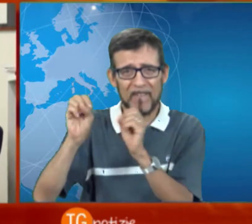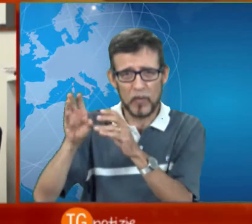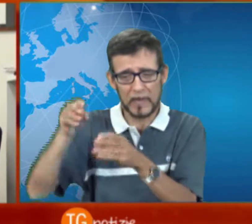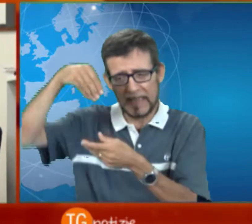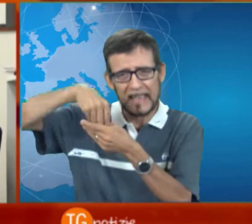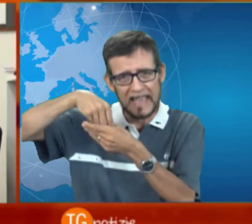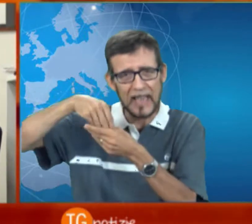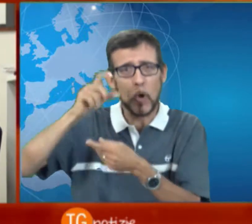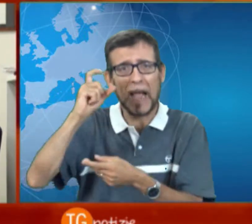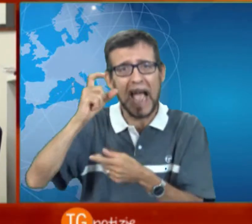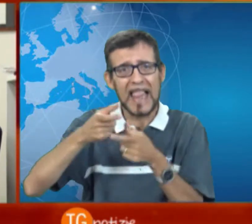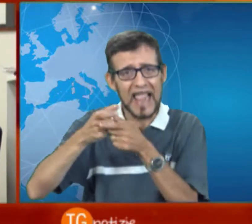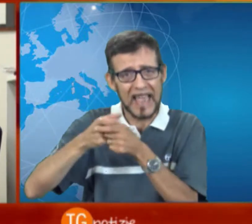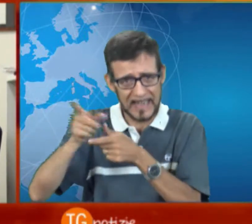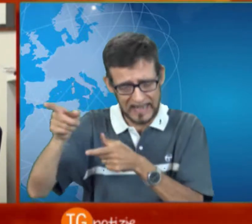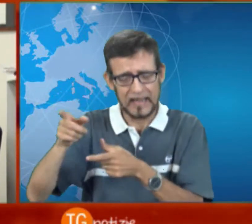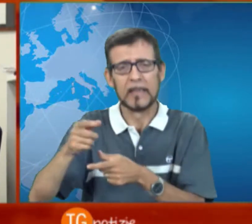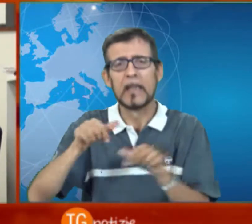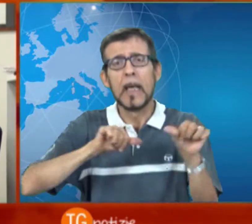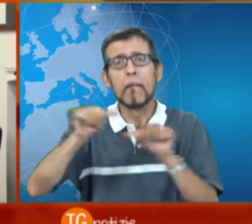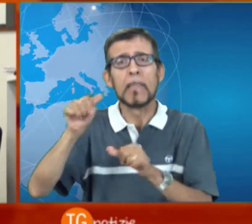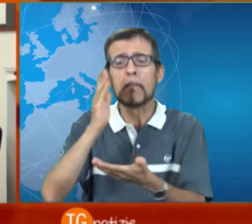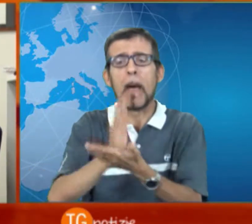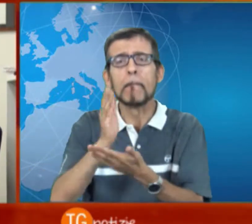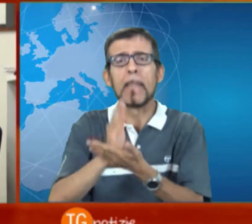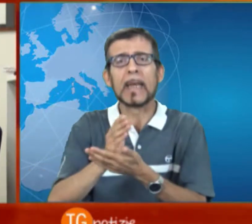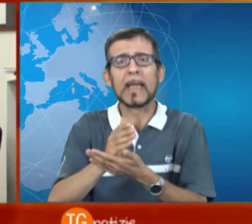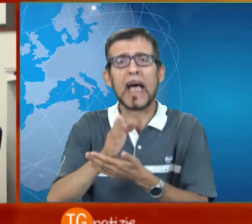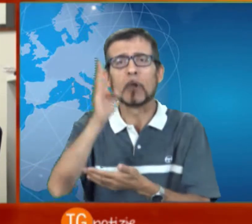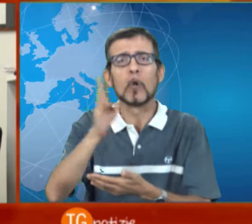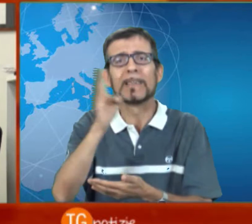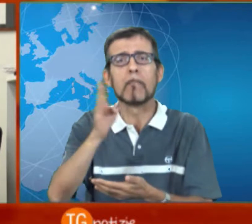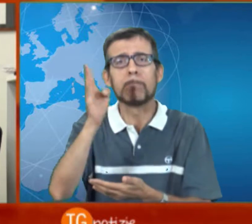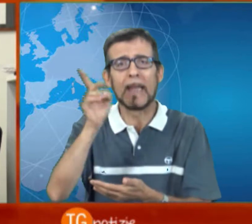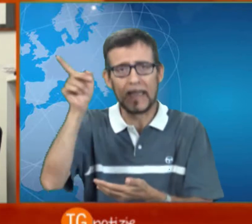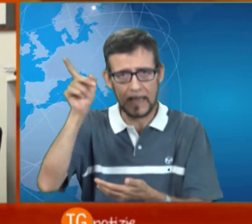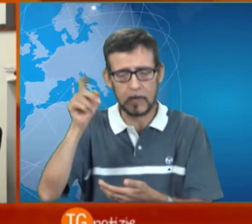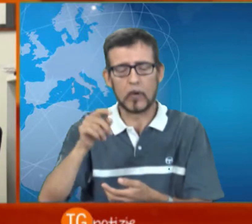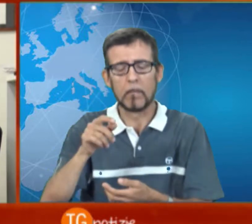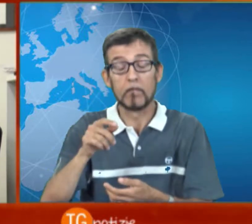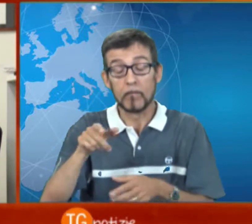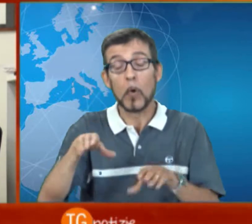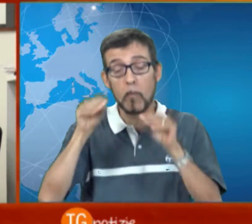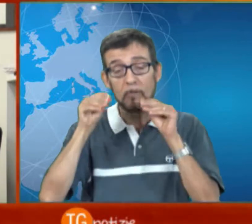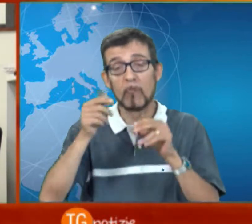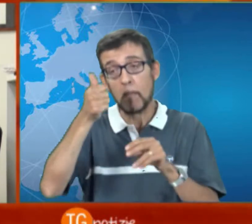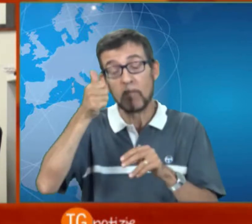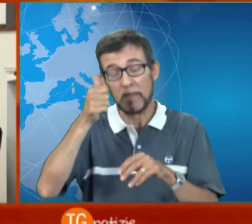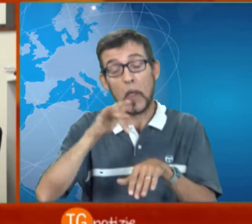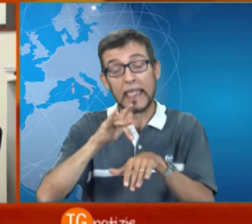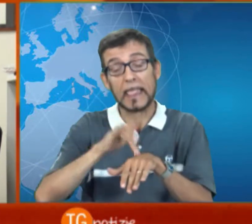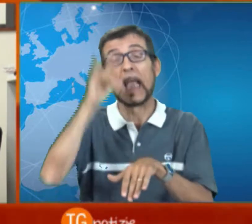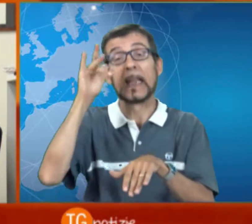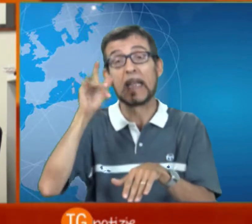città di Cagliari. La prima tra queste è quella del mercato di San Benedetto. Ma iniziamo subito dall'argomento più scottante, che è quello delle adozioni,